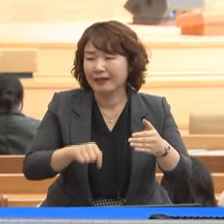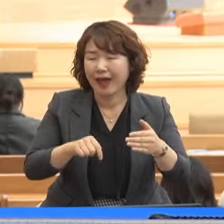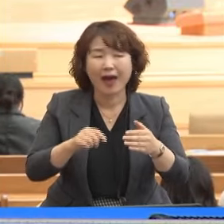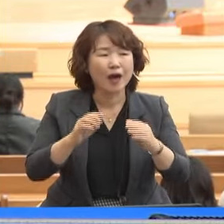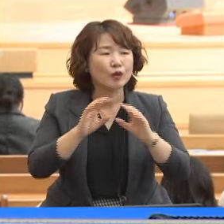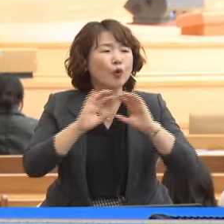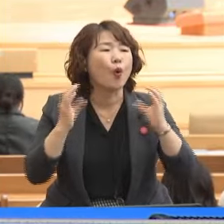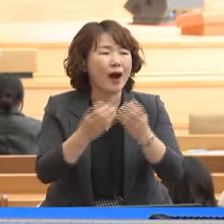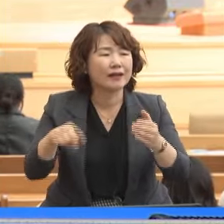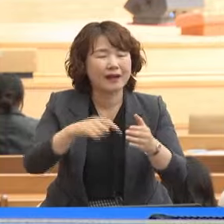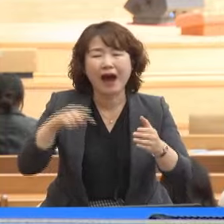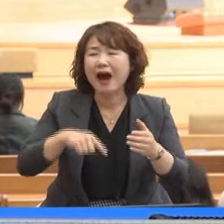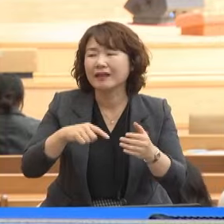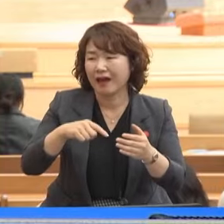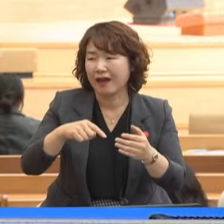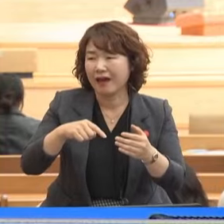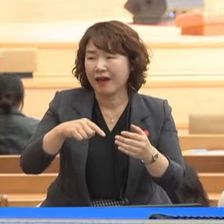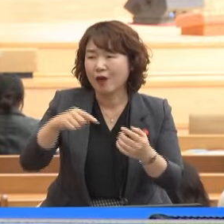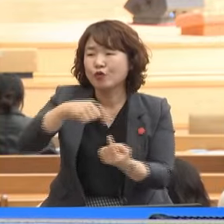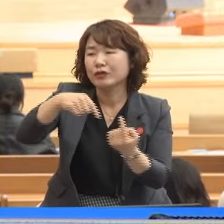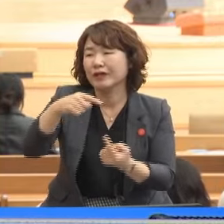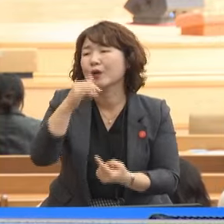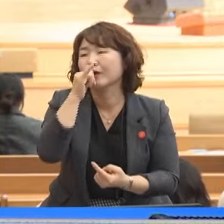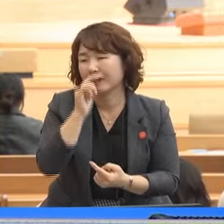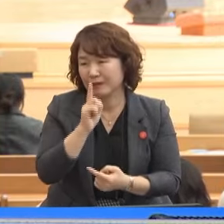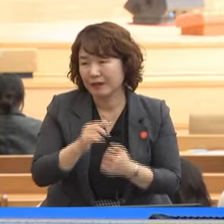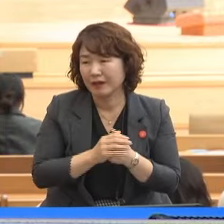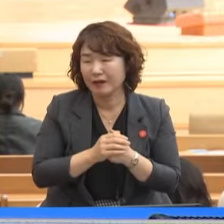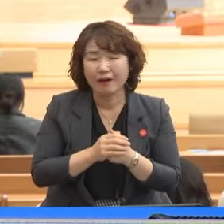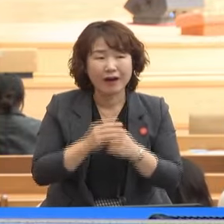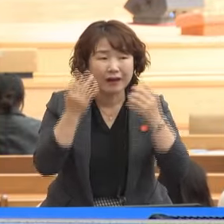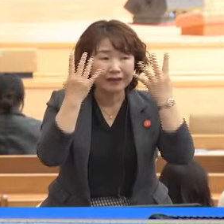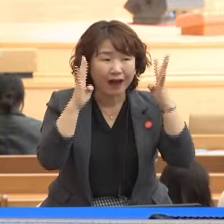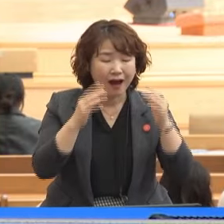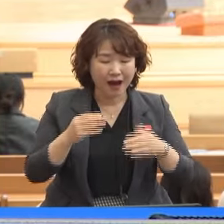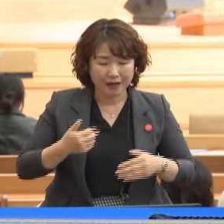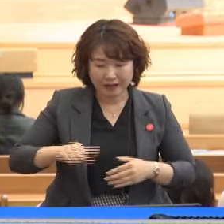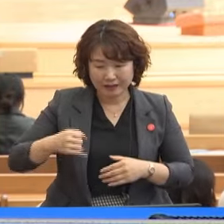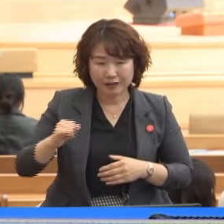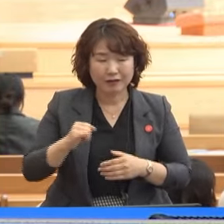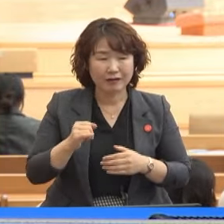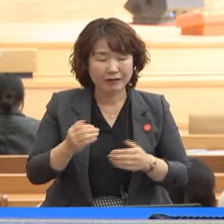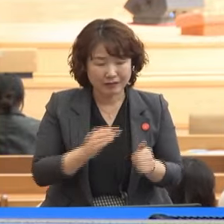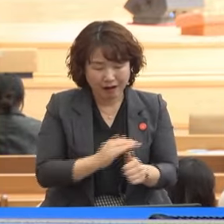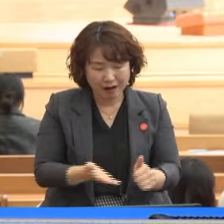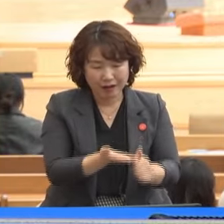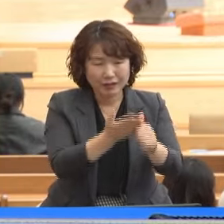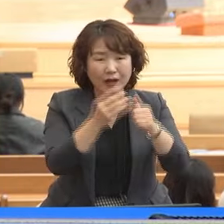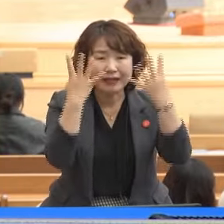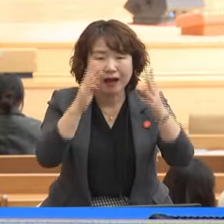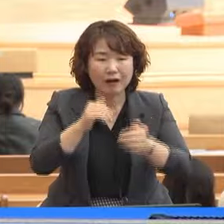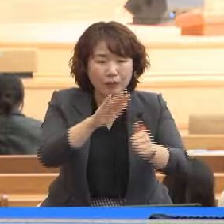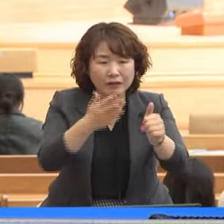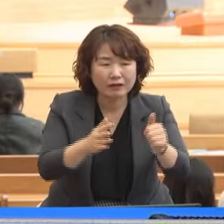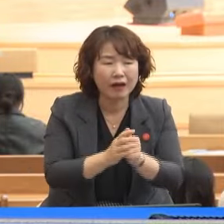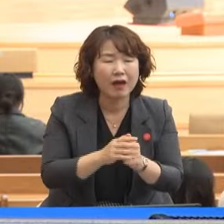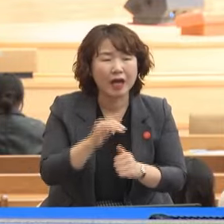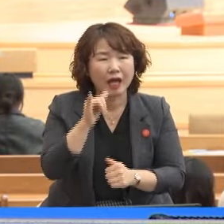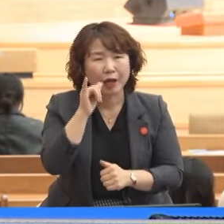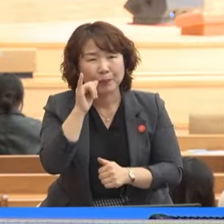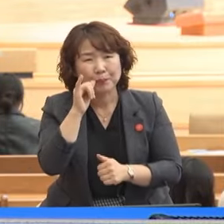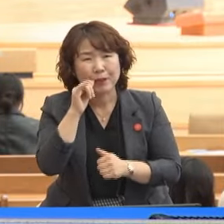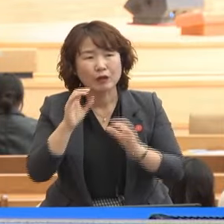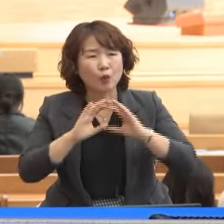대학 보내놨는데, 공부시켜 대학 보내놨는데 동아리에 가입했는데 그게 덜렁 마약 동아리, 말이 돼요?